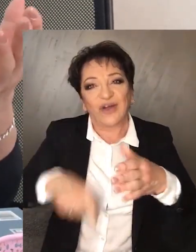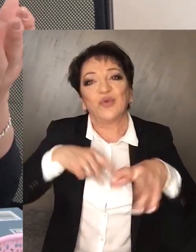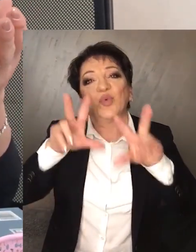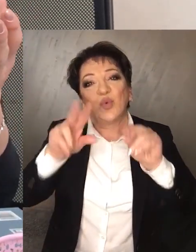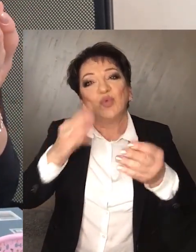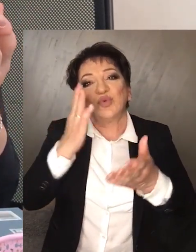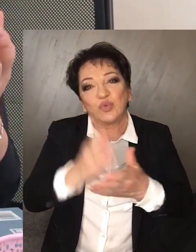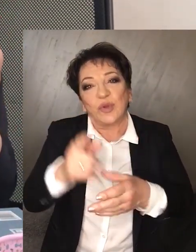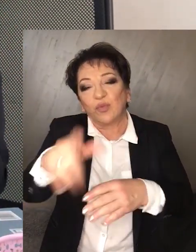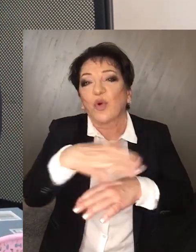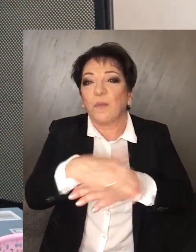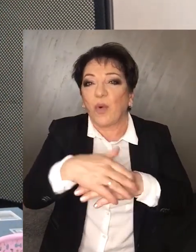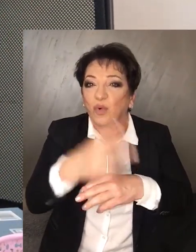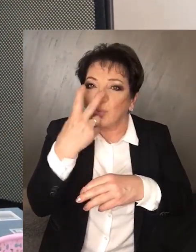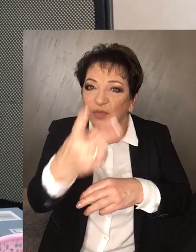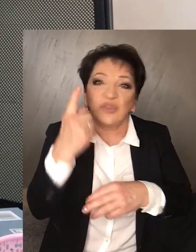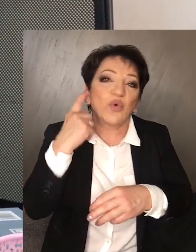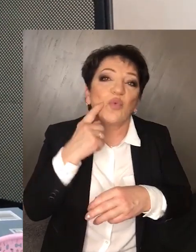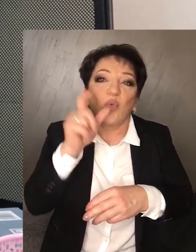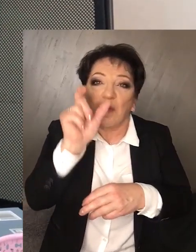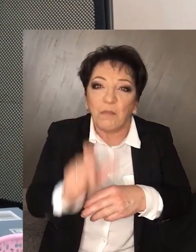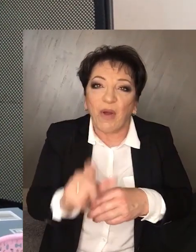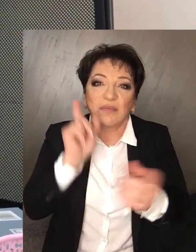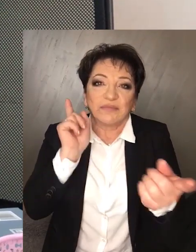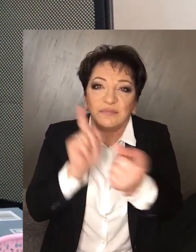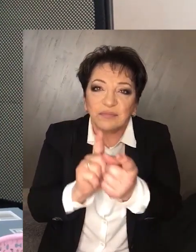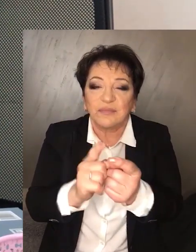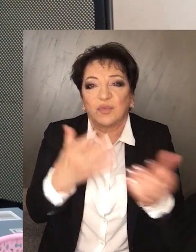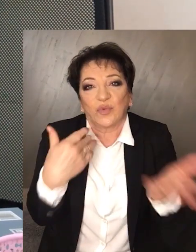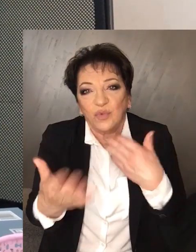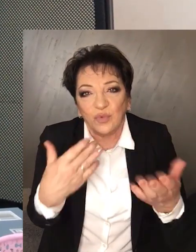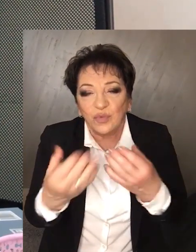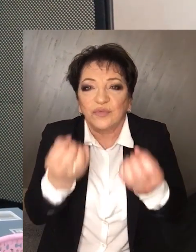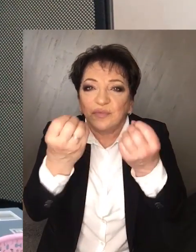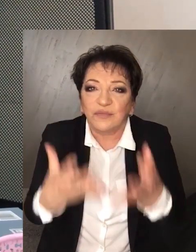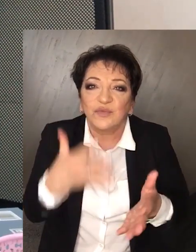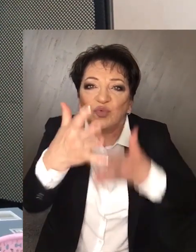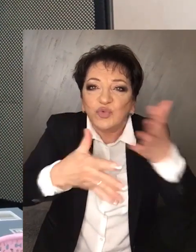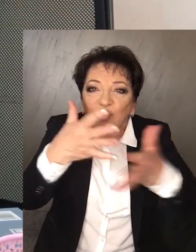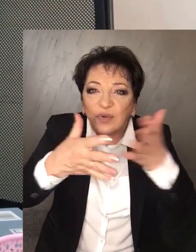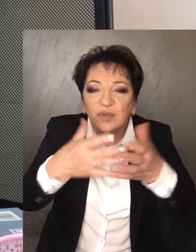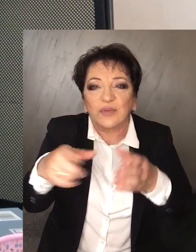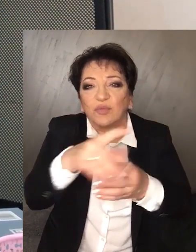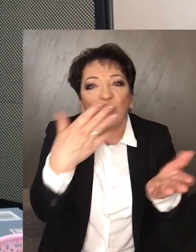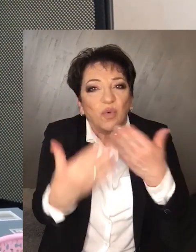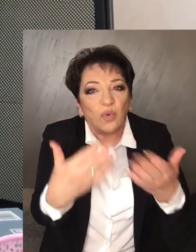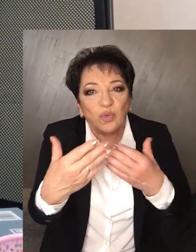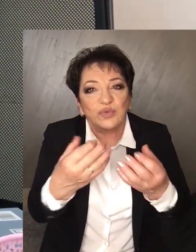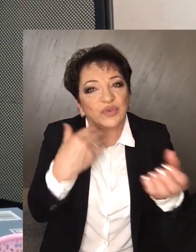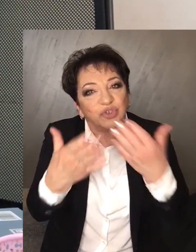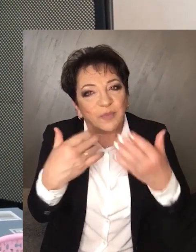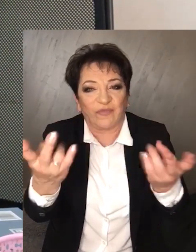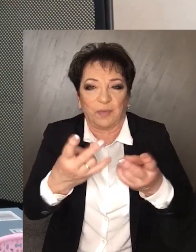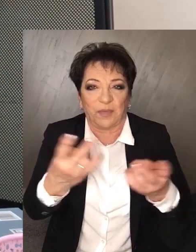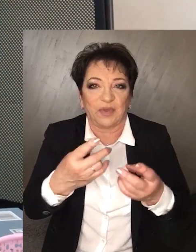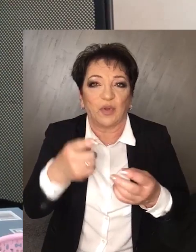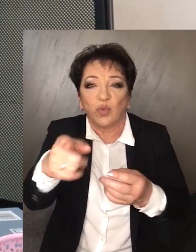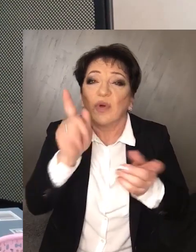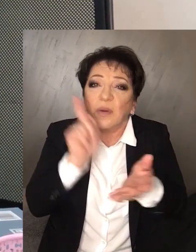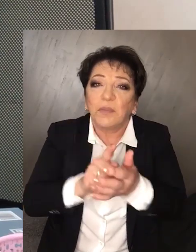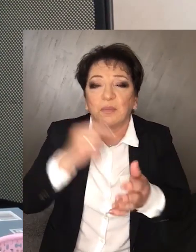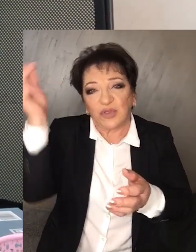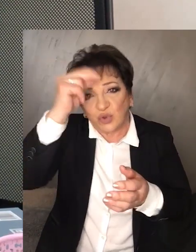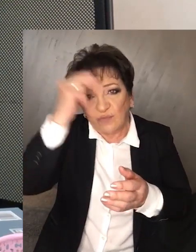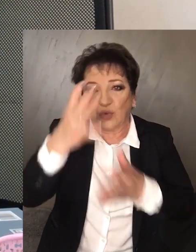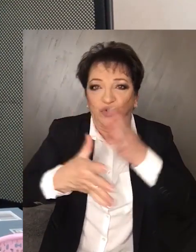երազանքը իրականացրեք։ Ես հավատում եմ, ես հույս ունեմ, որ դուք փողոցում տեսնեք խուլ մարդու, համենայն դեպս տարրական ժեստերով